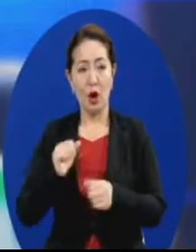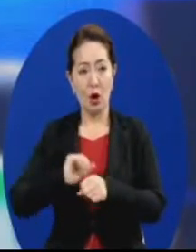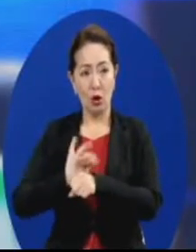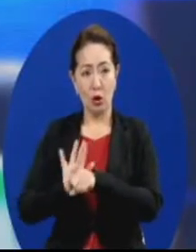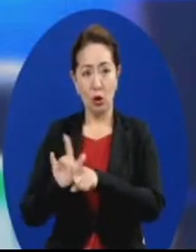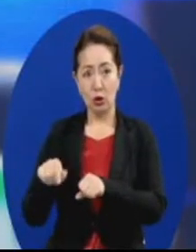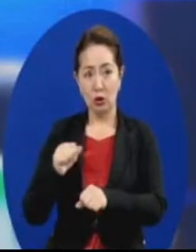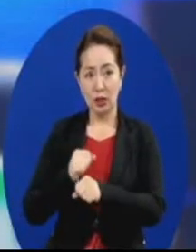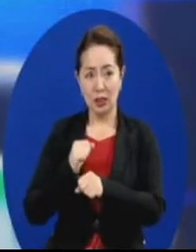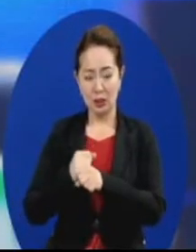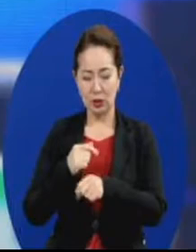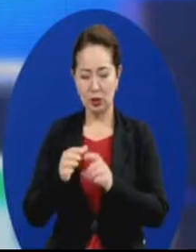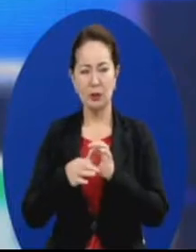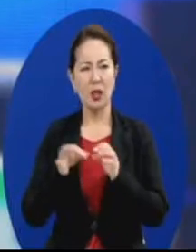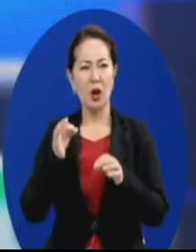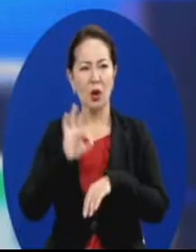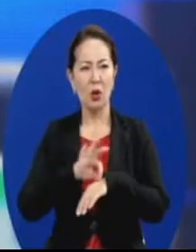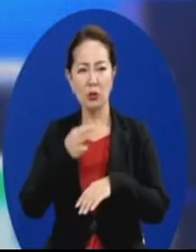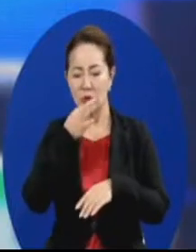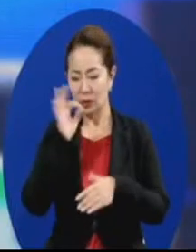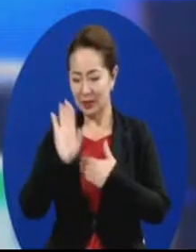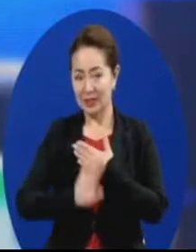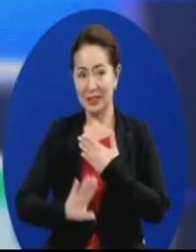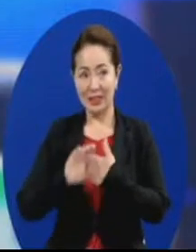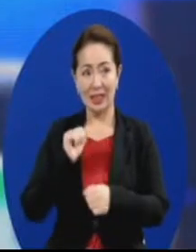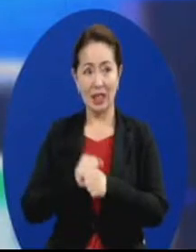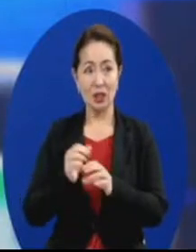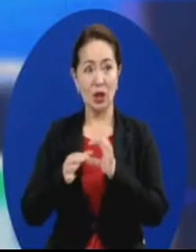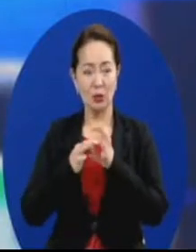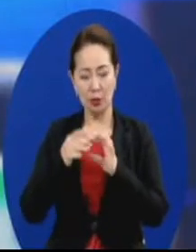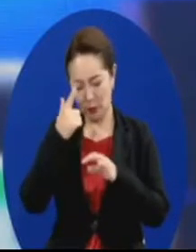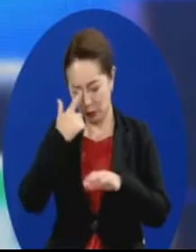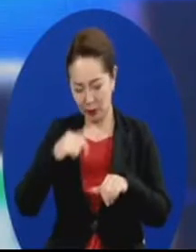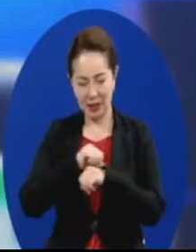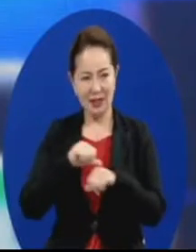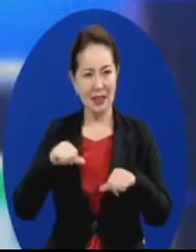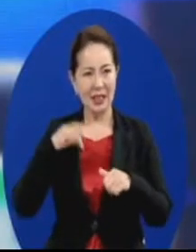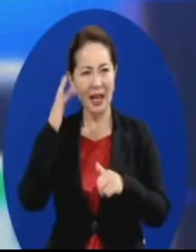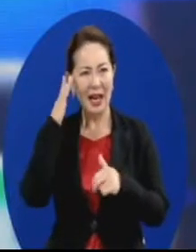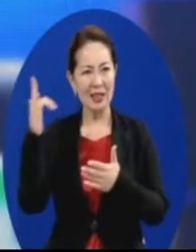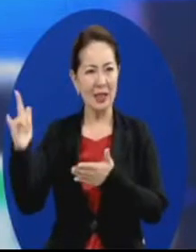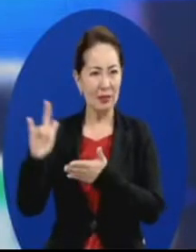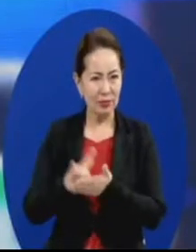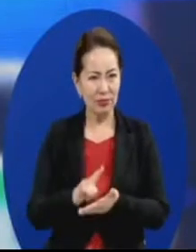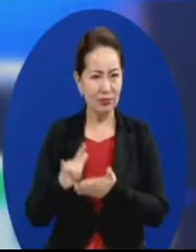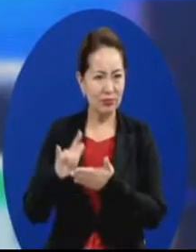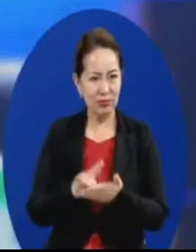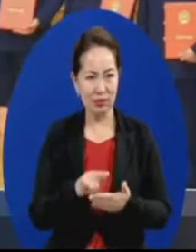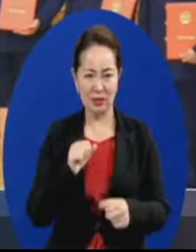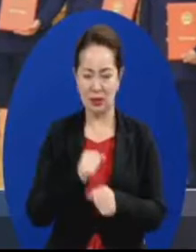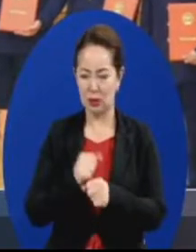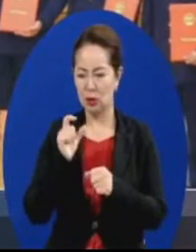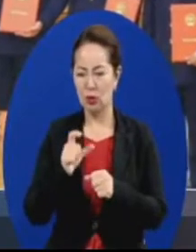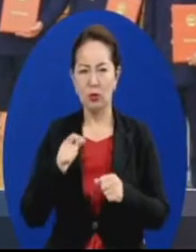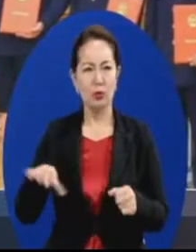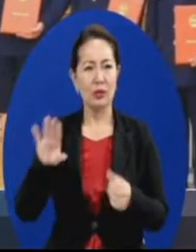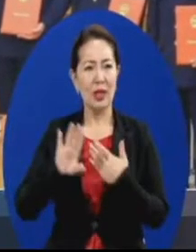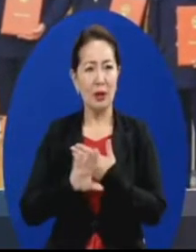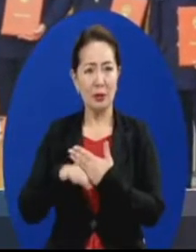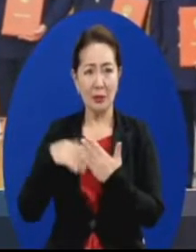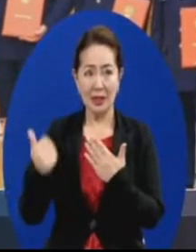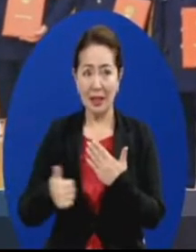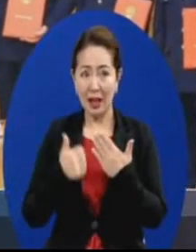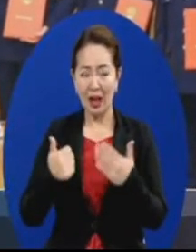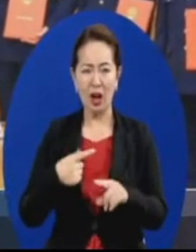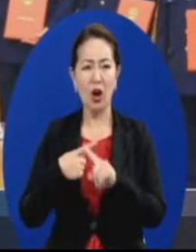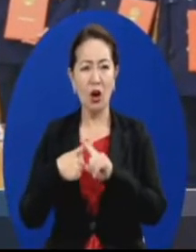Тэд коронавирус цар тахлын үед халдвараас урдчин сэргийлэх ажлын үрээнд Монгол улсын иргэдийн гадаадаас зөөвөрлөн авч ирэхэд олон нийтийн аюулгүй байдлыг хангах